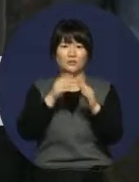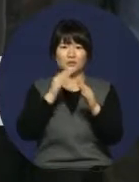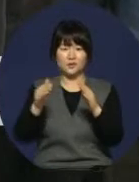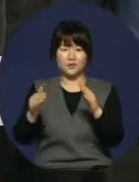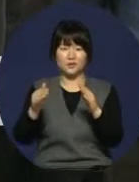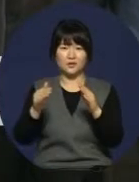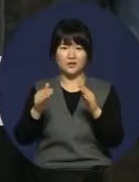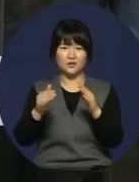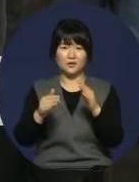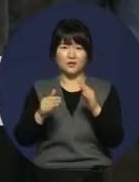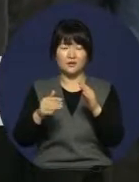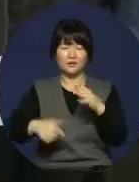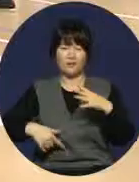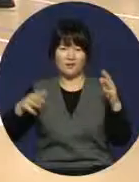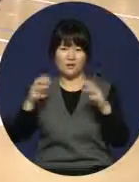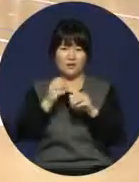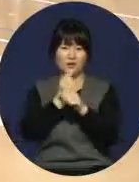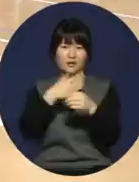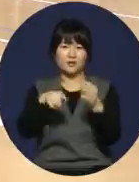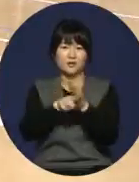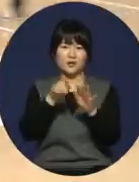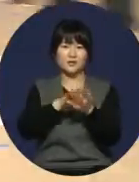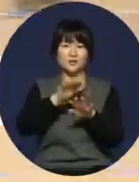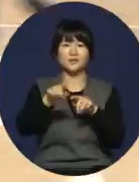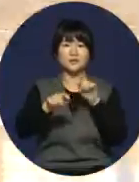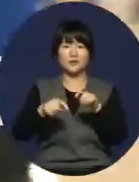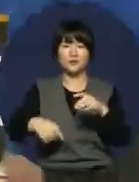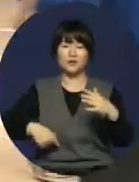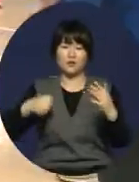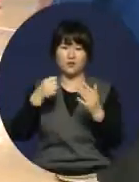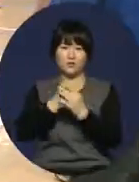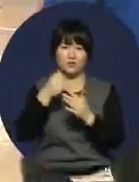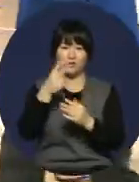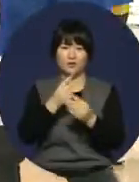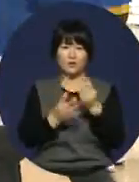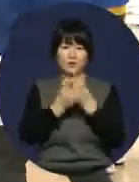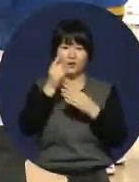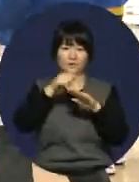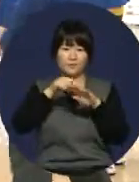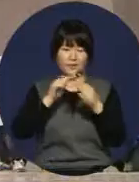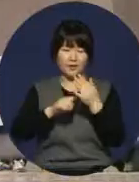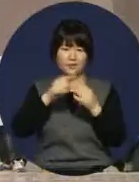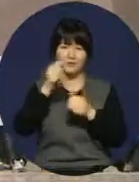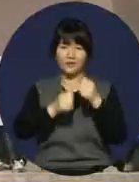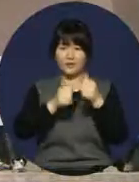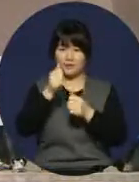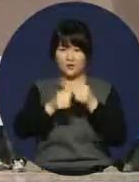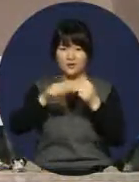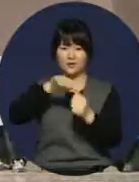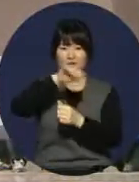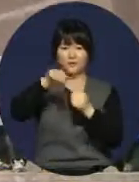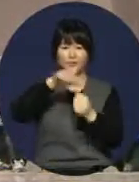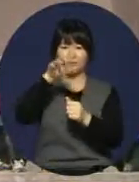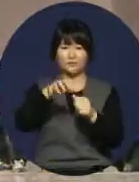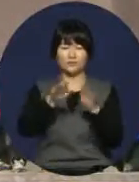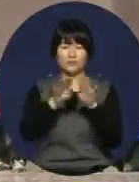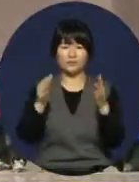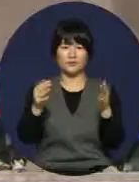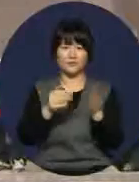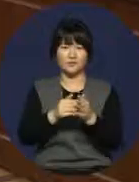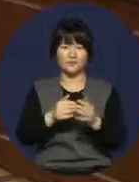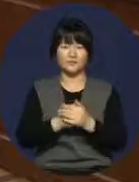역량을 한 곳에 결집하기 위한 공직자 실천 다짐 결의 및 한마음 대회가 지난 13일 포항 만인당에서